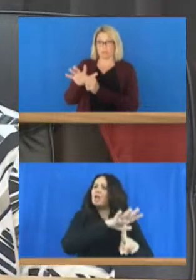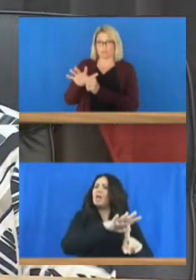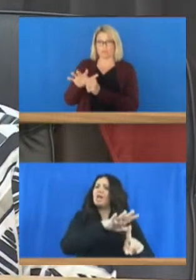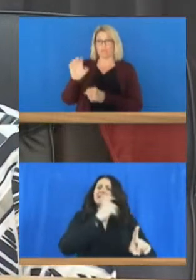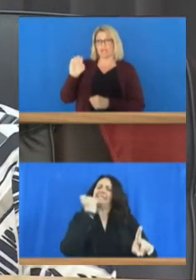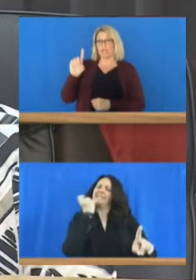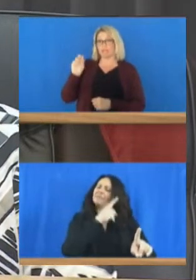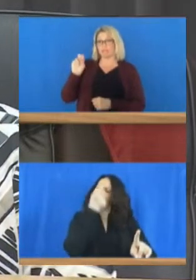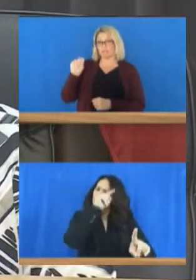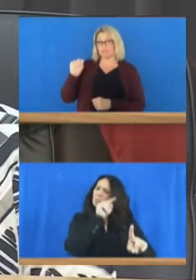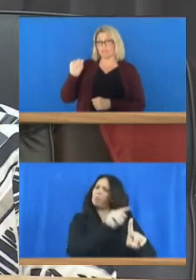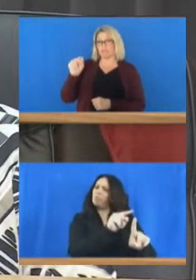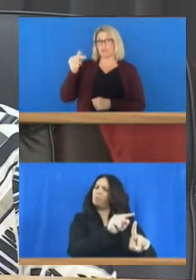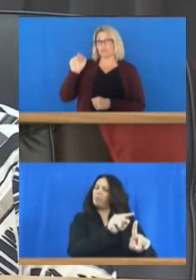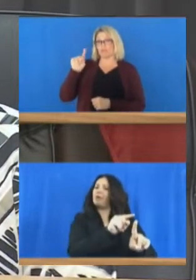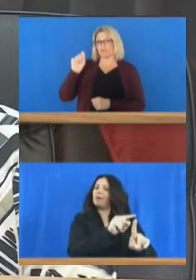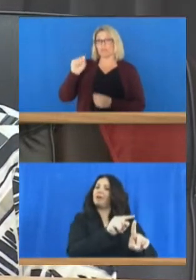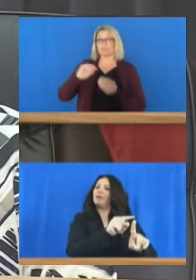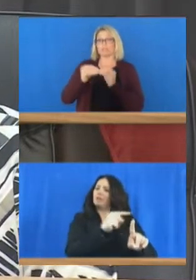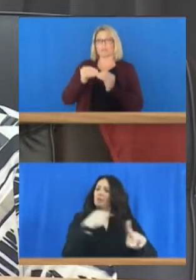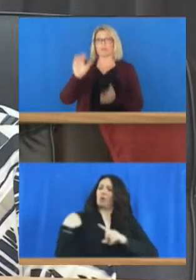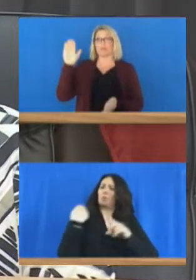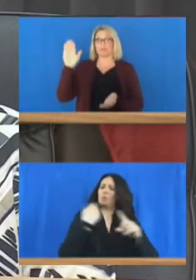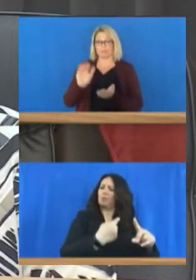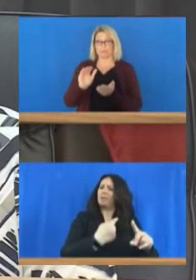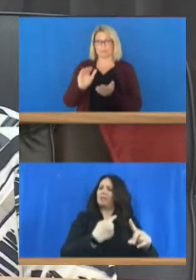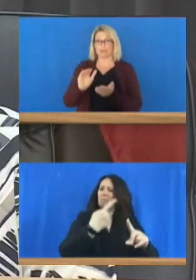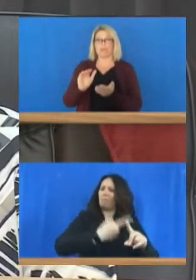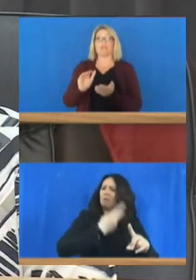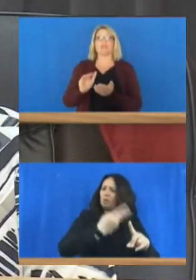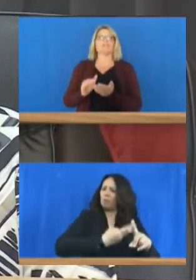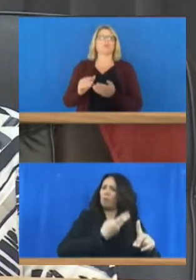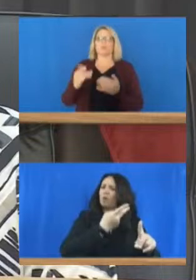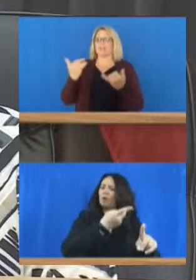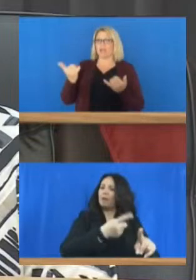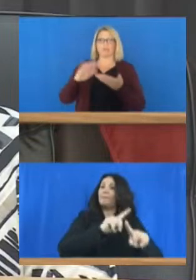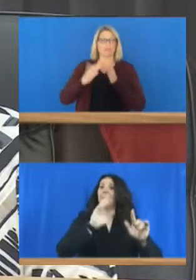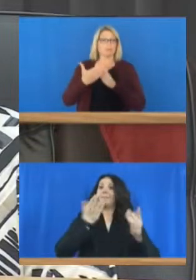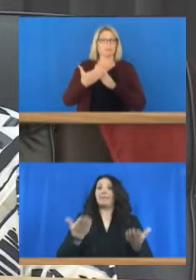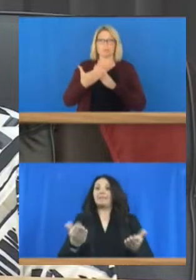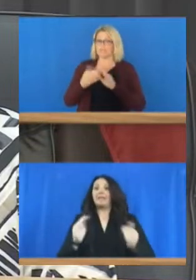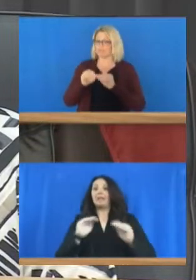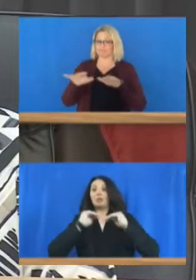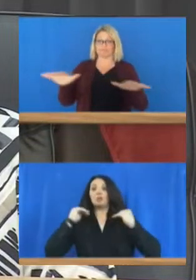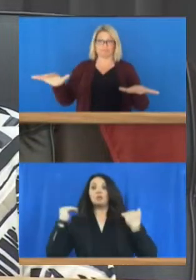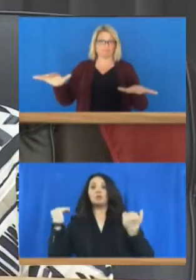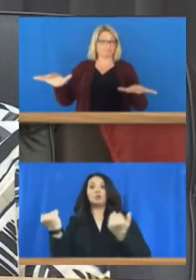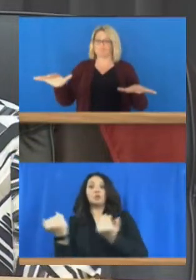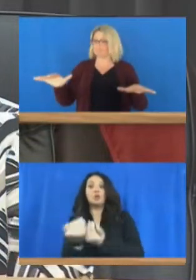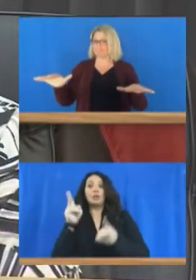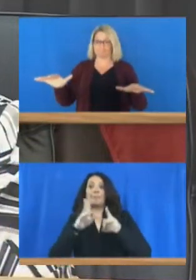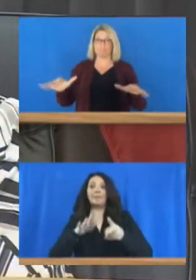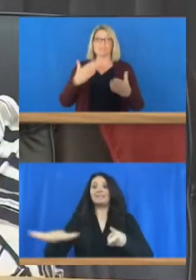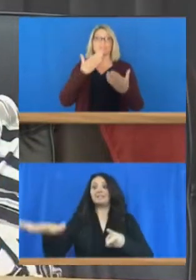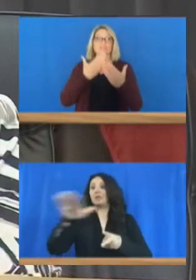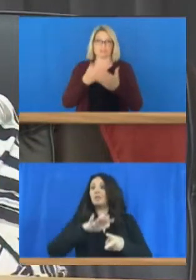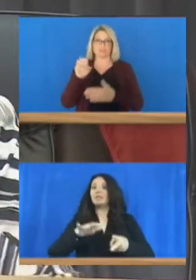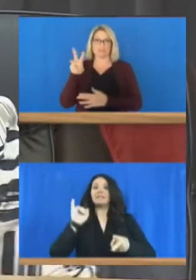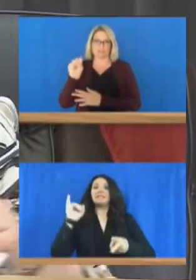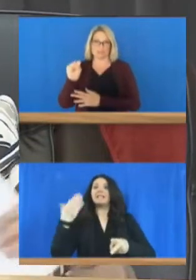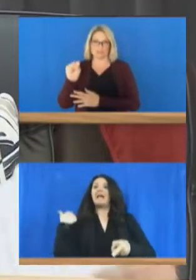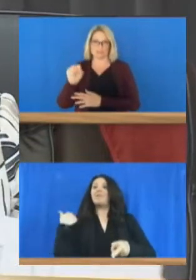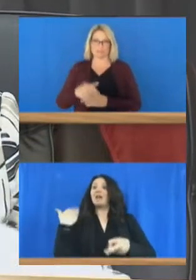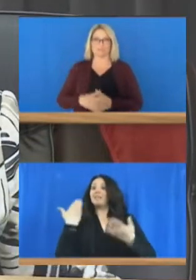Les citoyens du Nouveau-Brunswick âgés de plus de 40 ans sont maintenant admissibles à recevoir leur première dose du vaccin contre